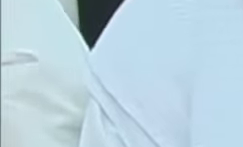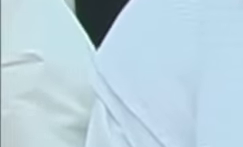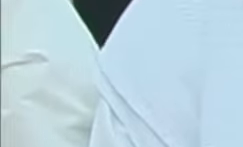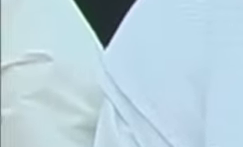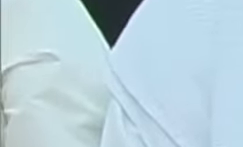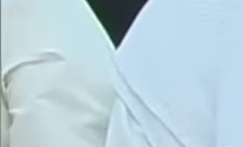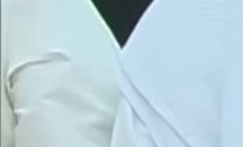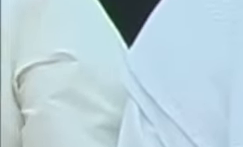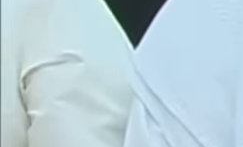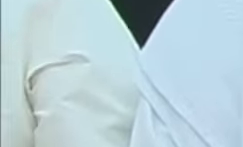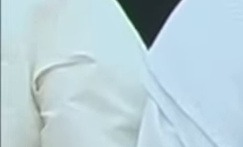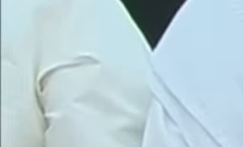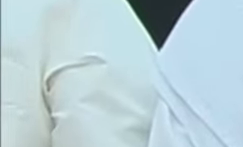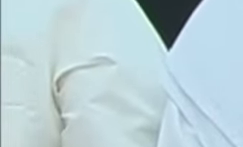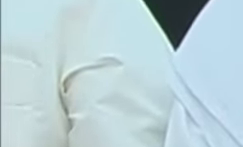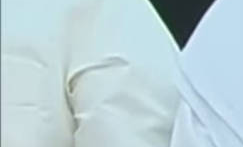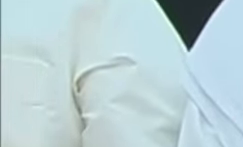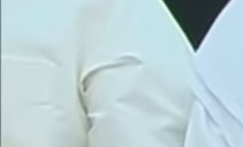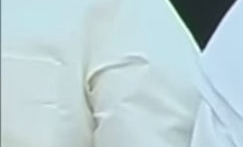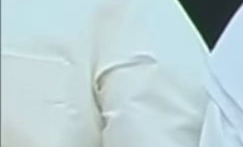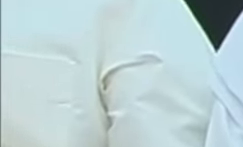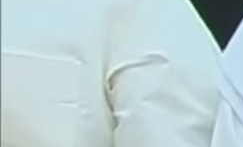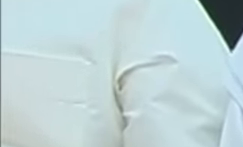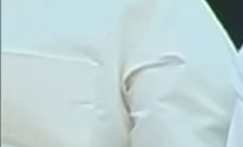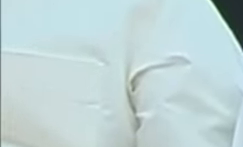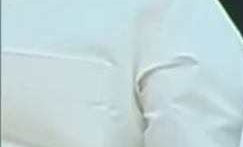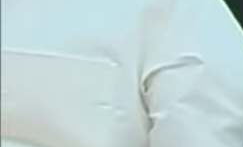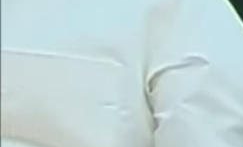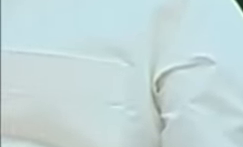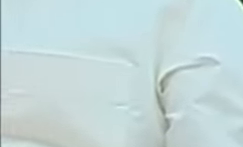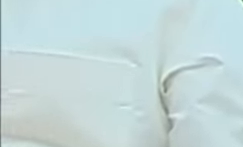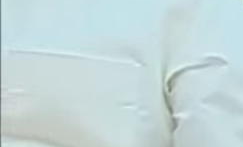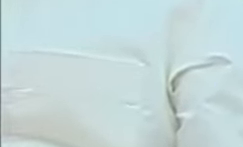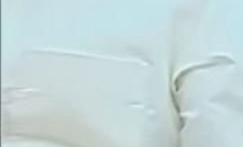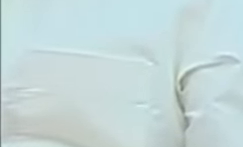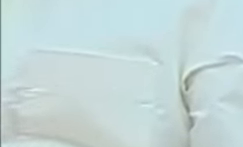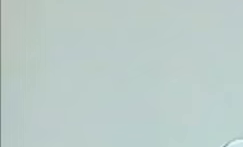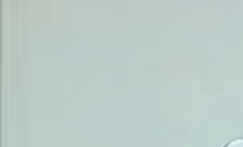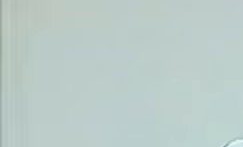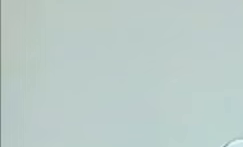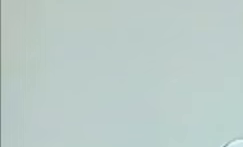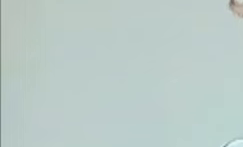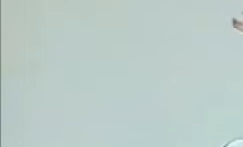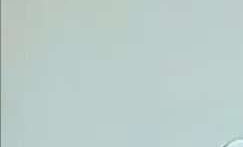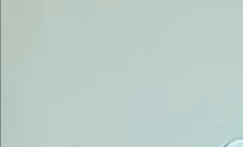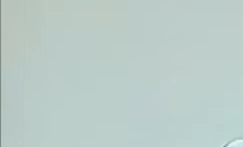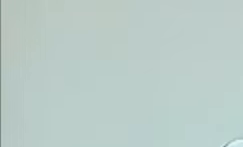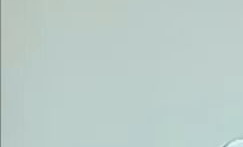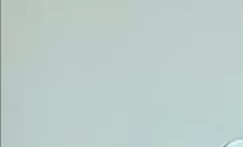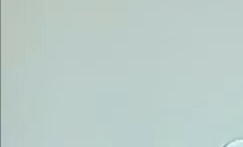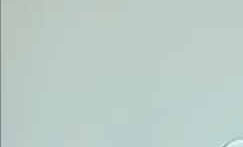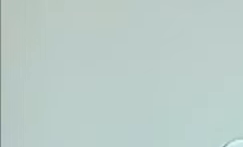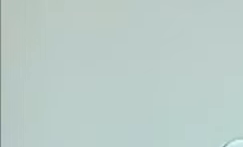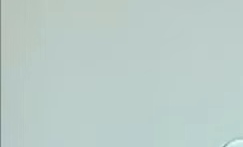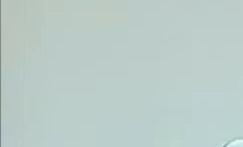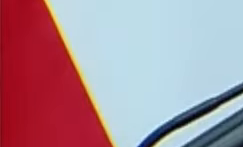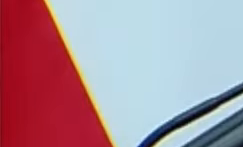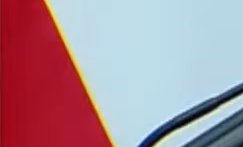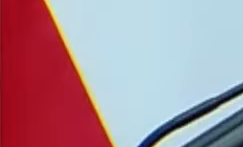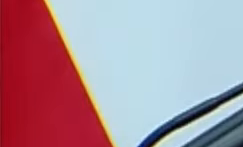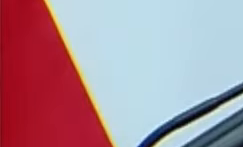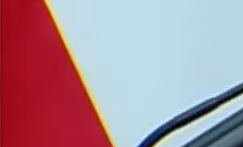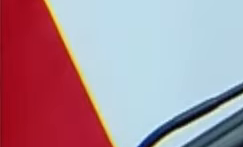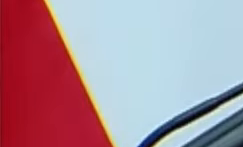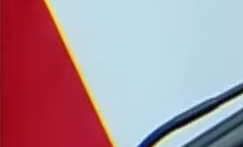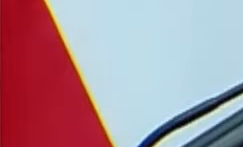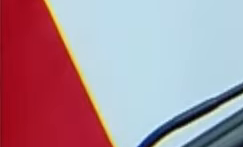بحصولكم على مراكز متقدمة في ألعاب البولينج والرمح وكرة القدم